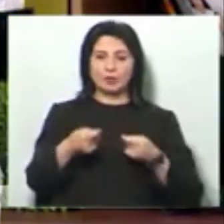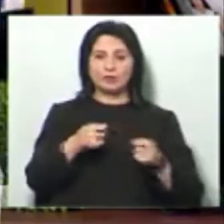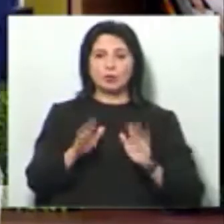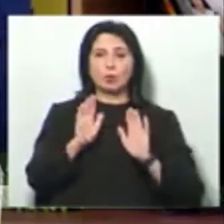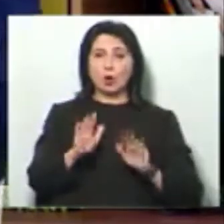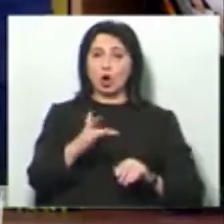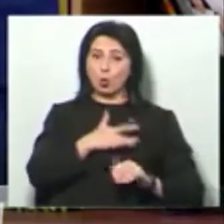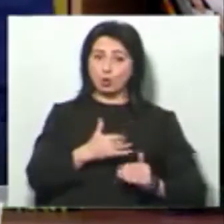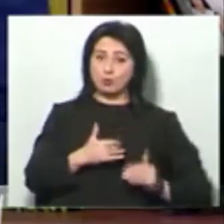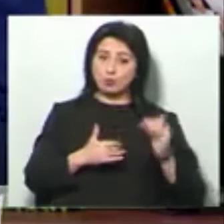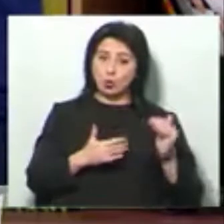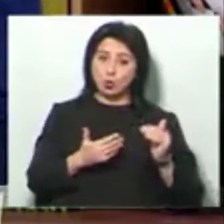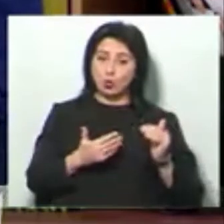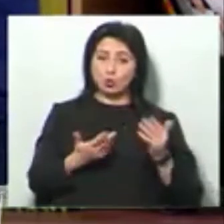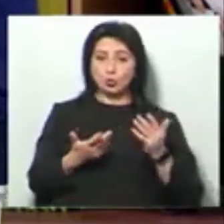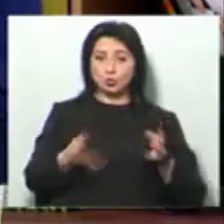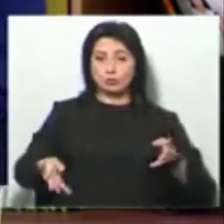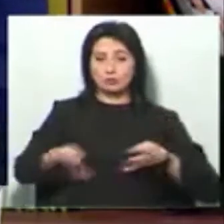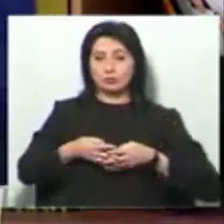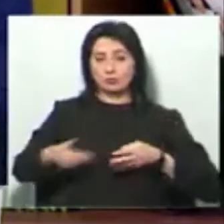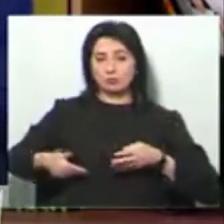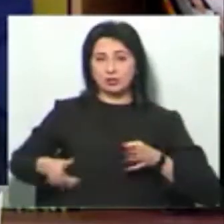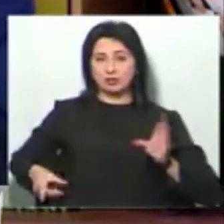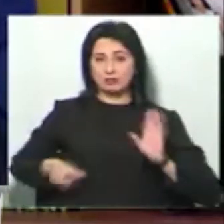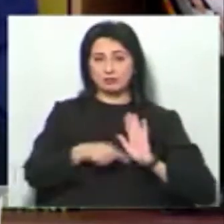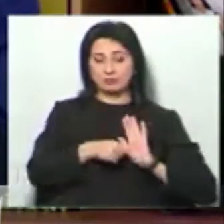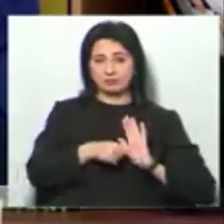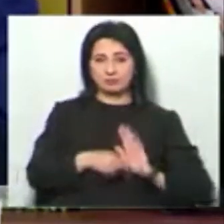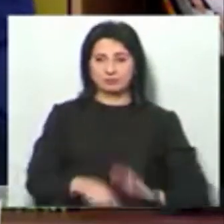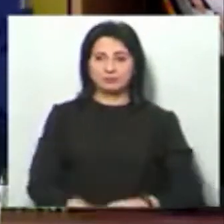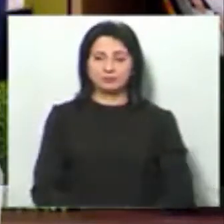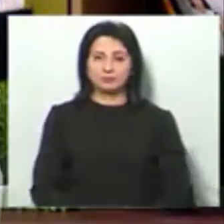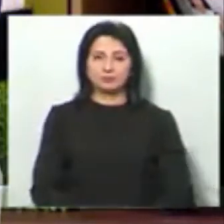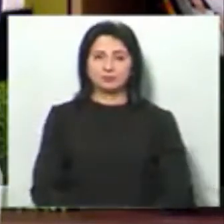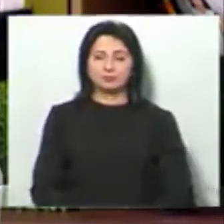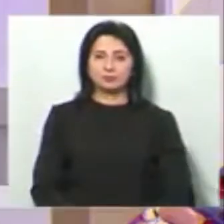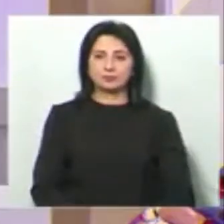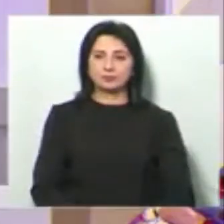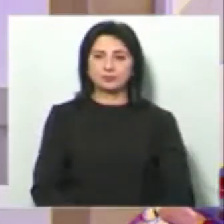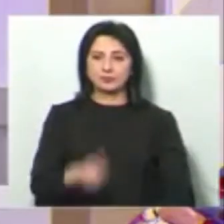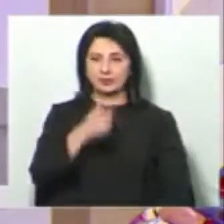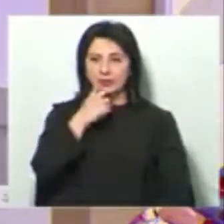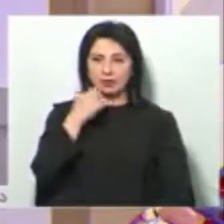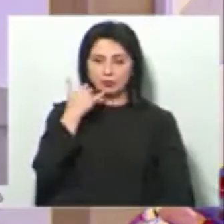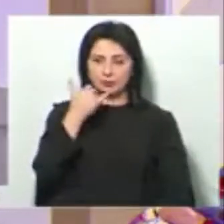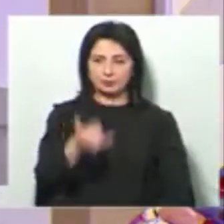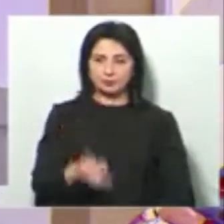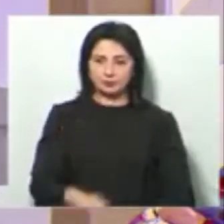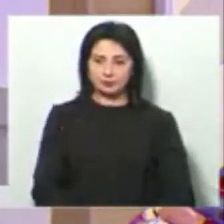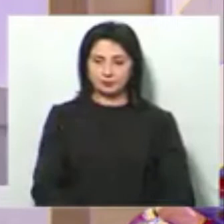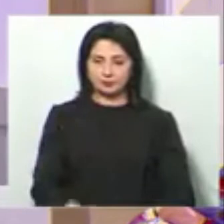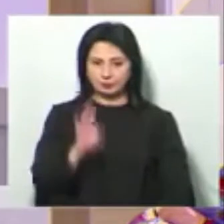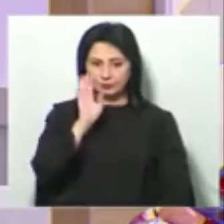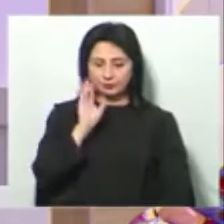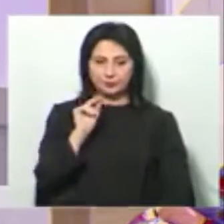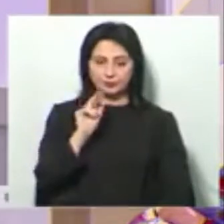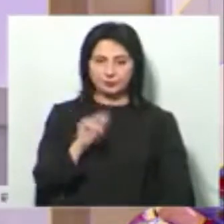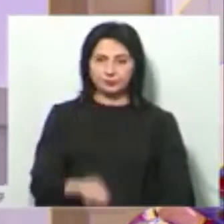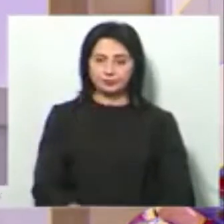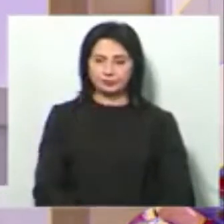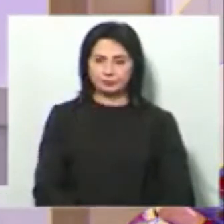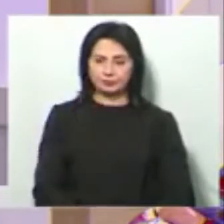gulis ukmarisobis to kombinirebulis tamkhlebi davadebebtan ertat. Modit akha maqorebas upasxot kidev dilamshidobisa